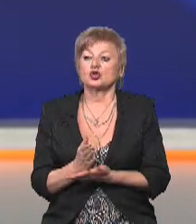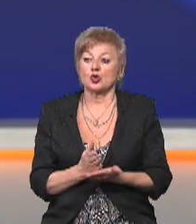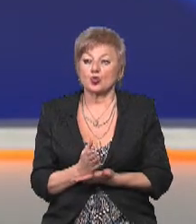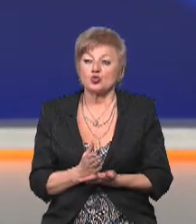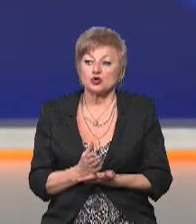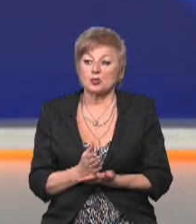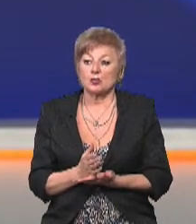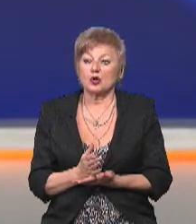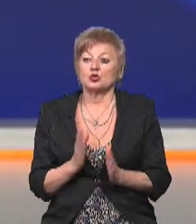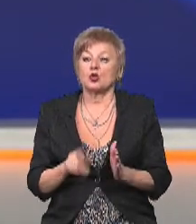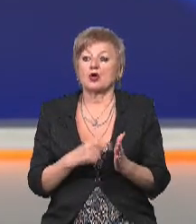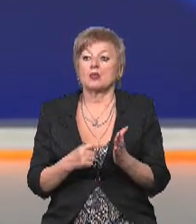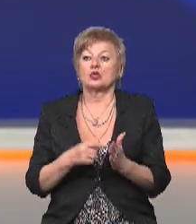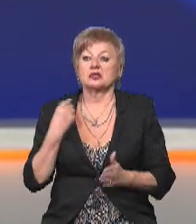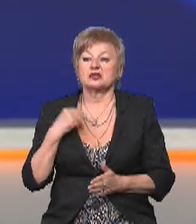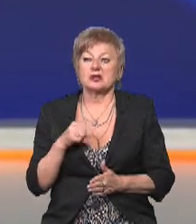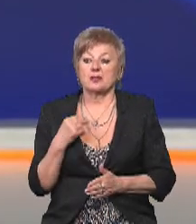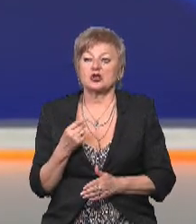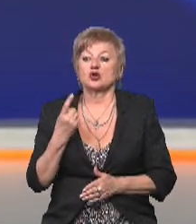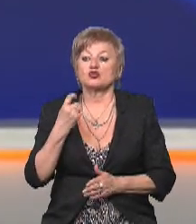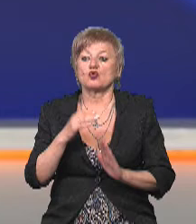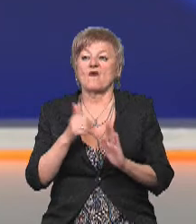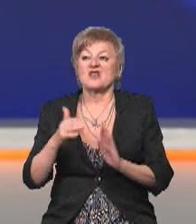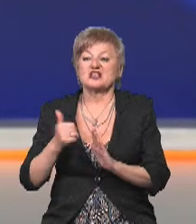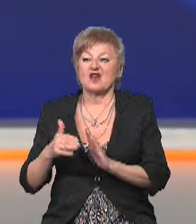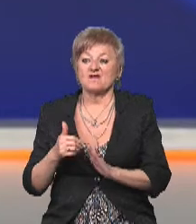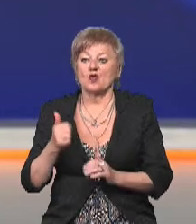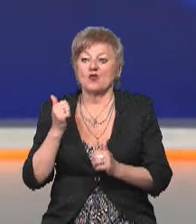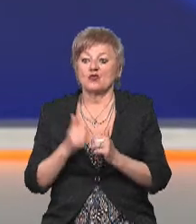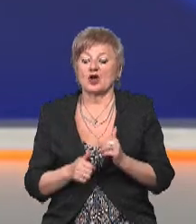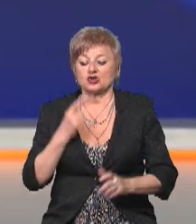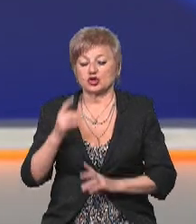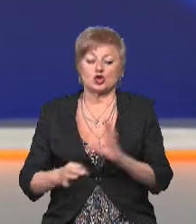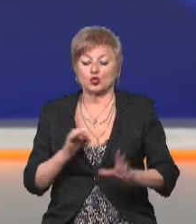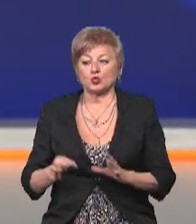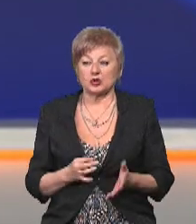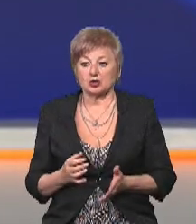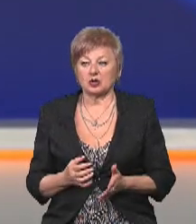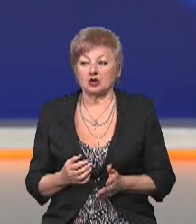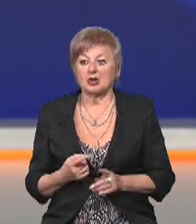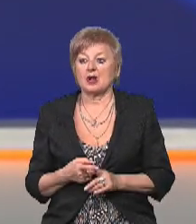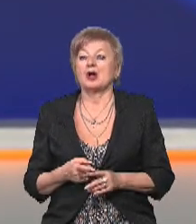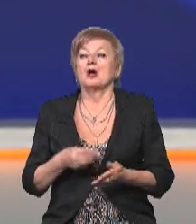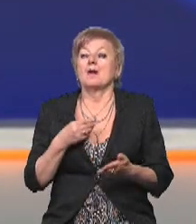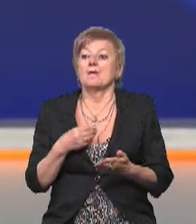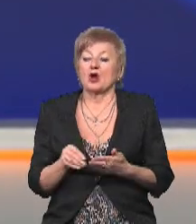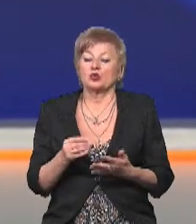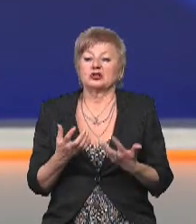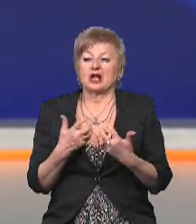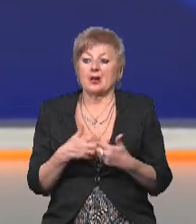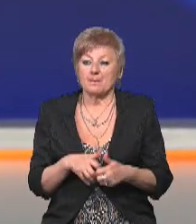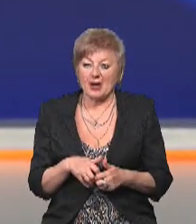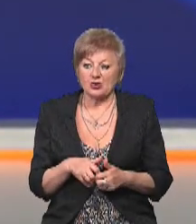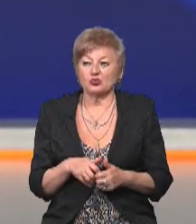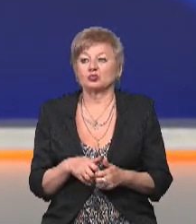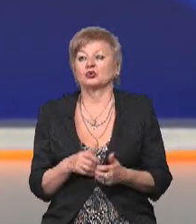нас только по городу Запорожье порядка 100 вызовов каждые сутки. Это топливо, это покупка оборудования по